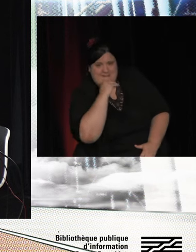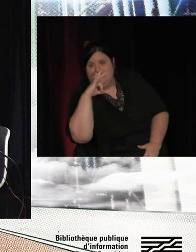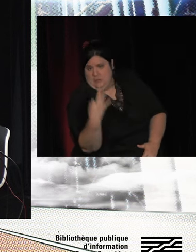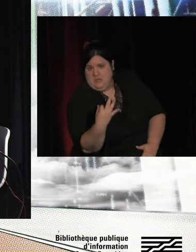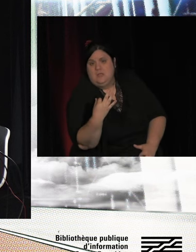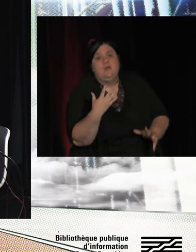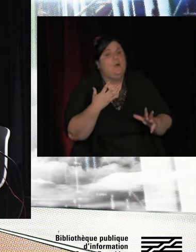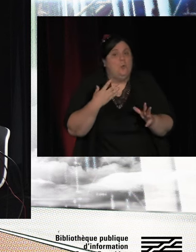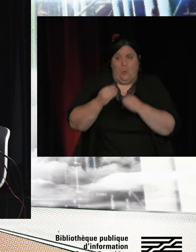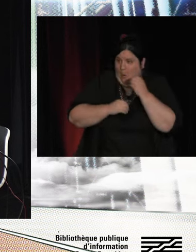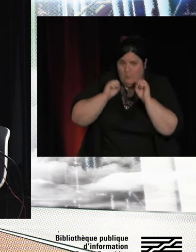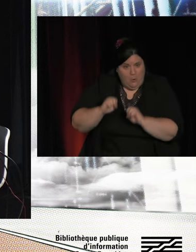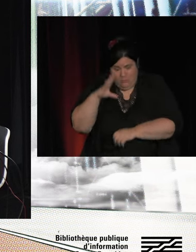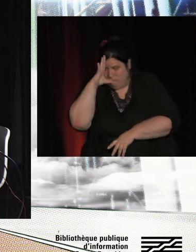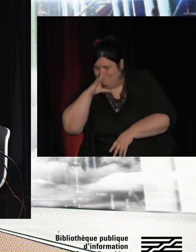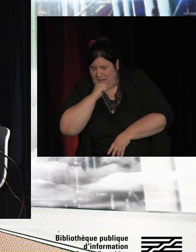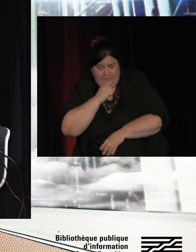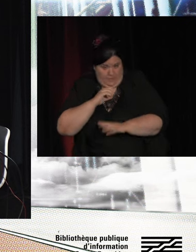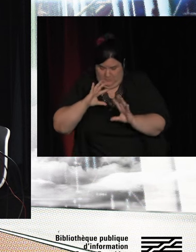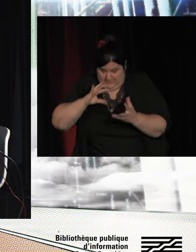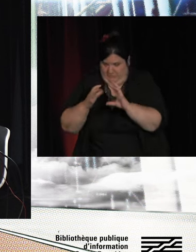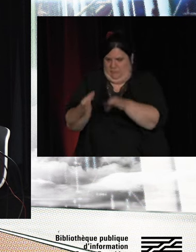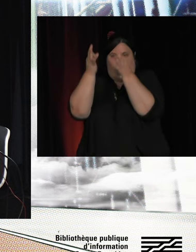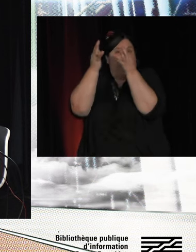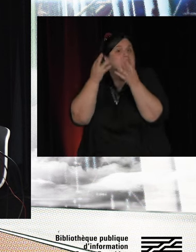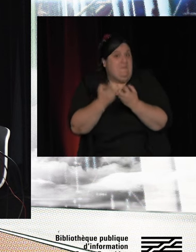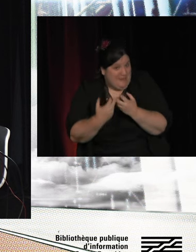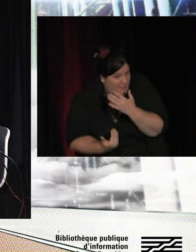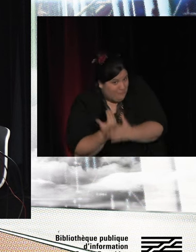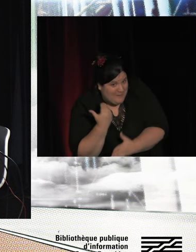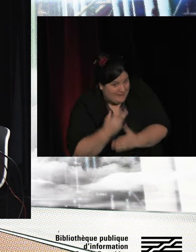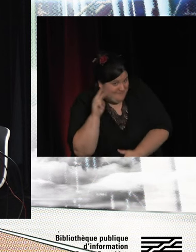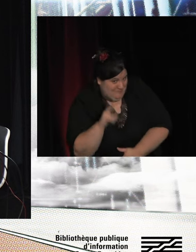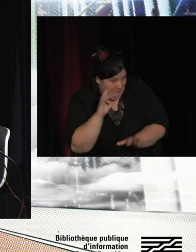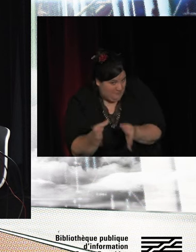faisant absolument pas exprès. Et je vous mens pas, j'ai trouvé un truc ce matin.